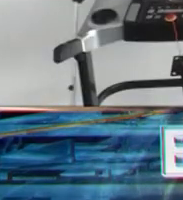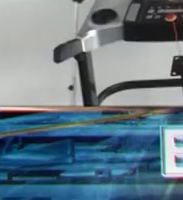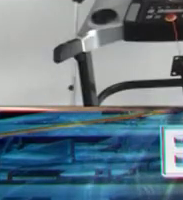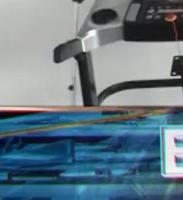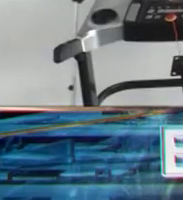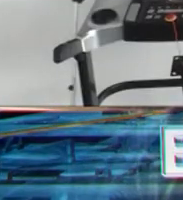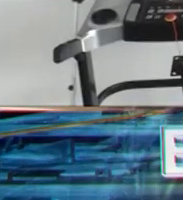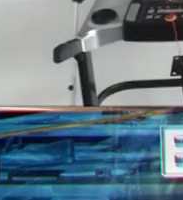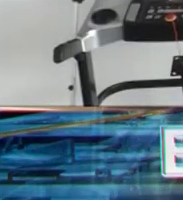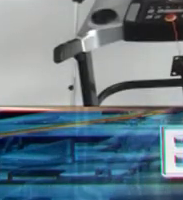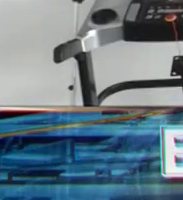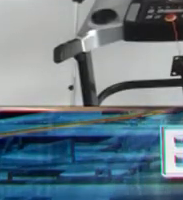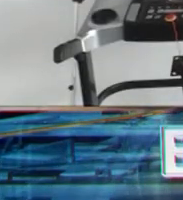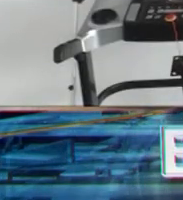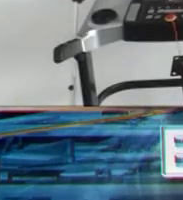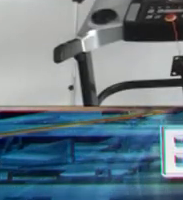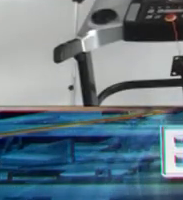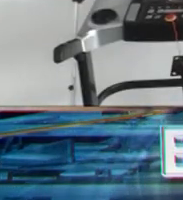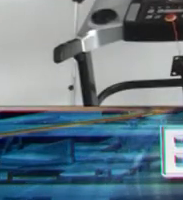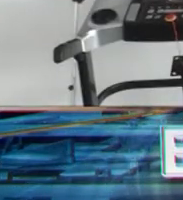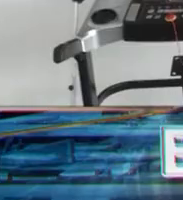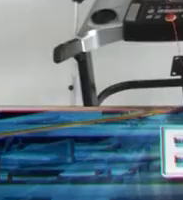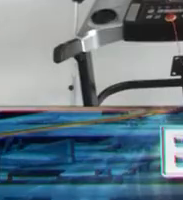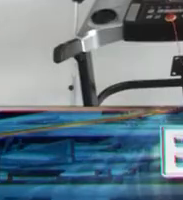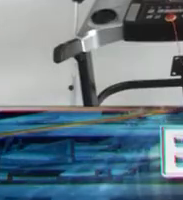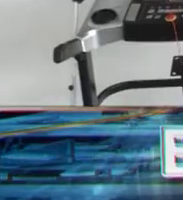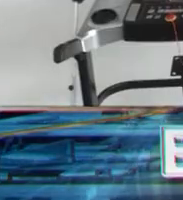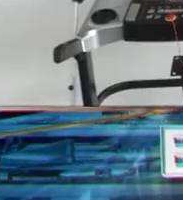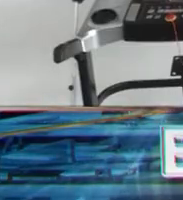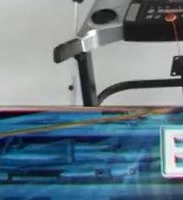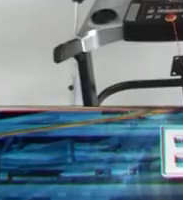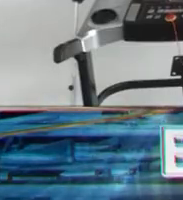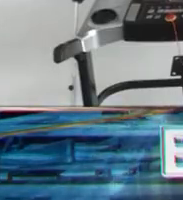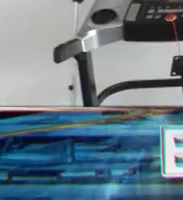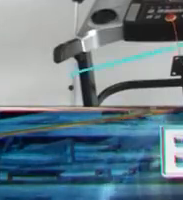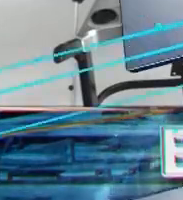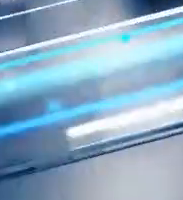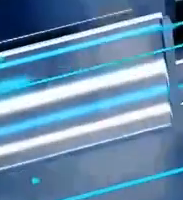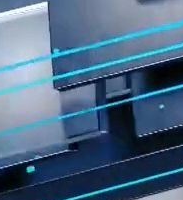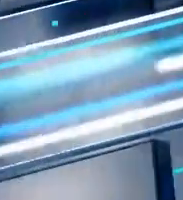Таудың балаларды қара күштеген көп, оларға тек қана айла тәсіл арнайы жаттығу керек.